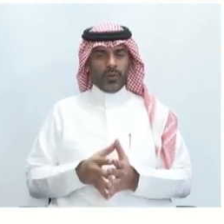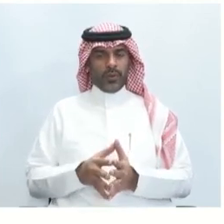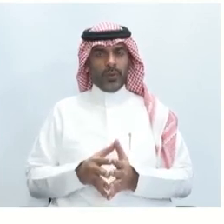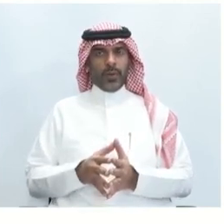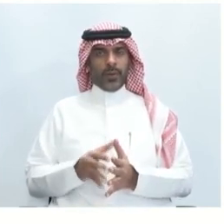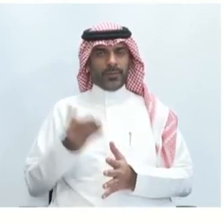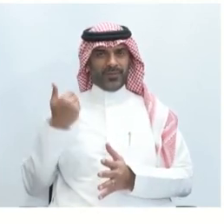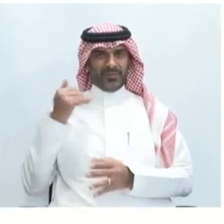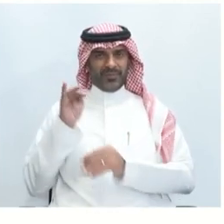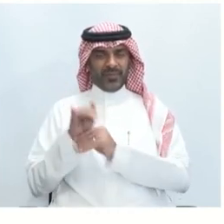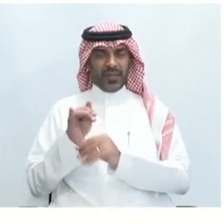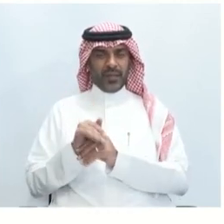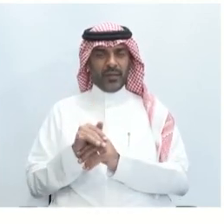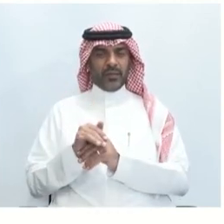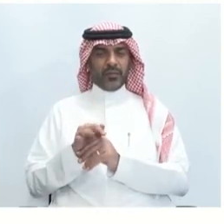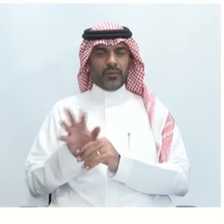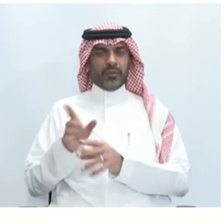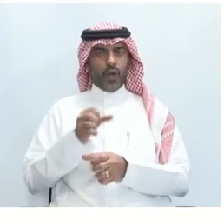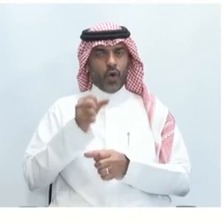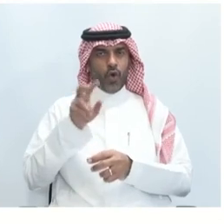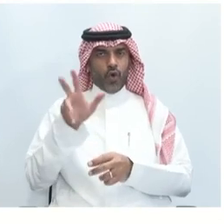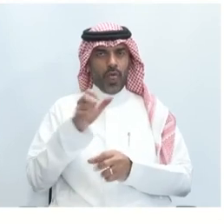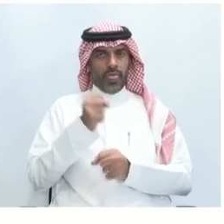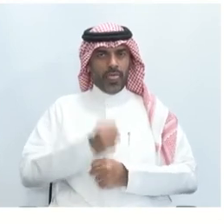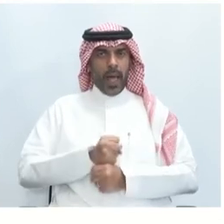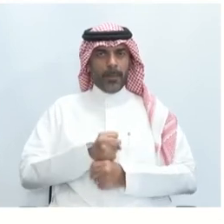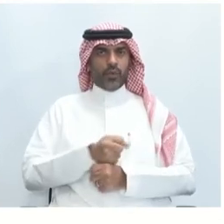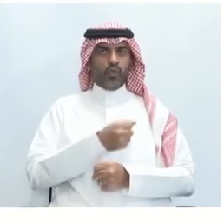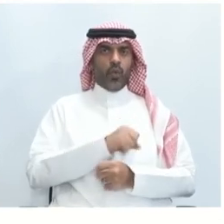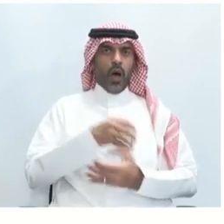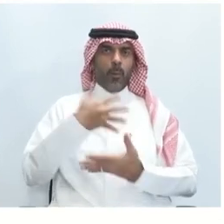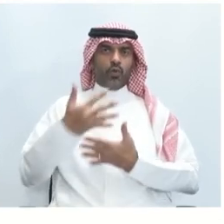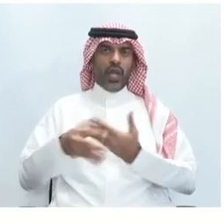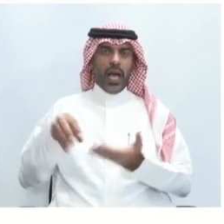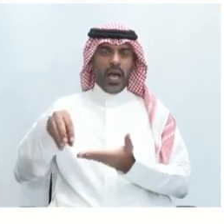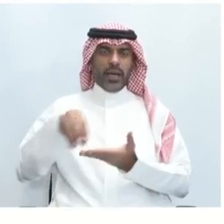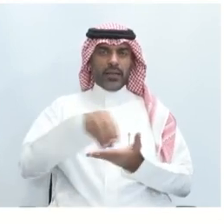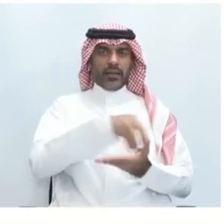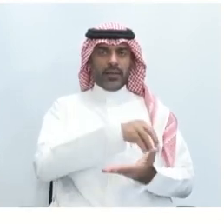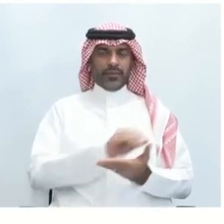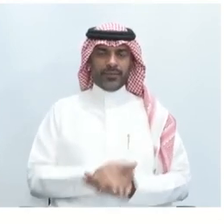احسنتم مثل ما ذكرنا قبل قليل لدينا الروبوتات الثابته والروبوتات المتنقله